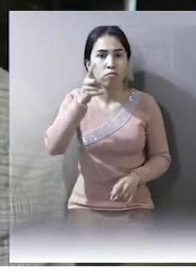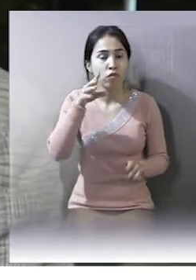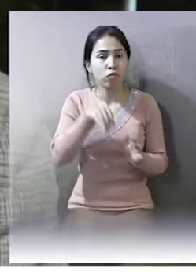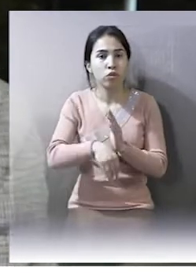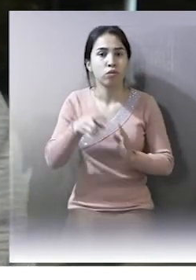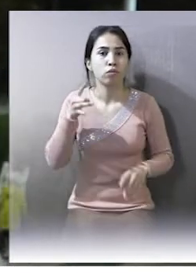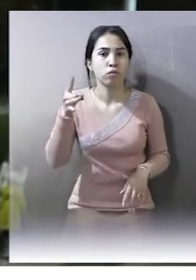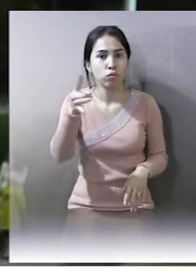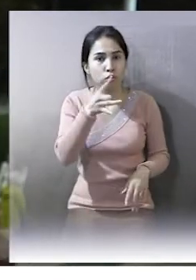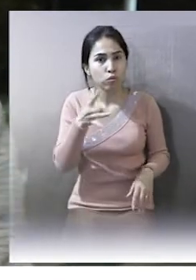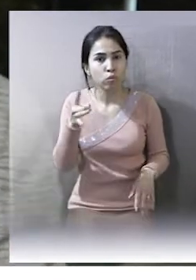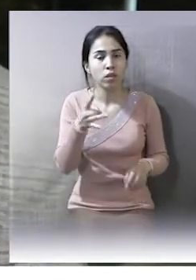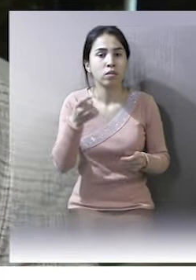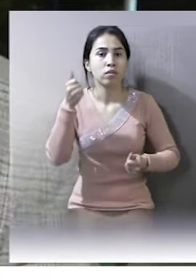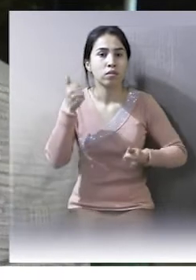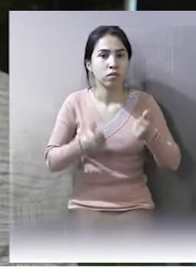республикамыздағы фото